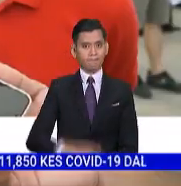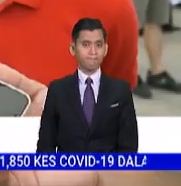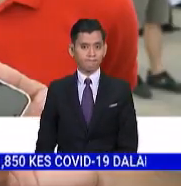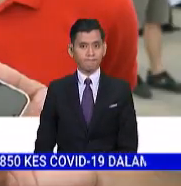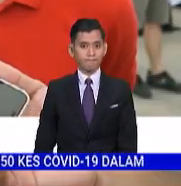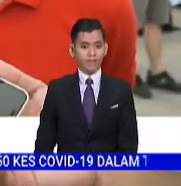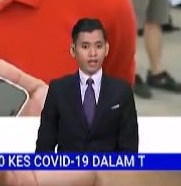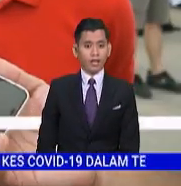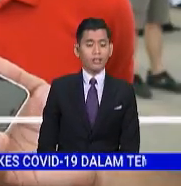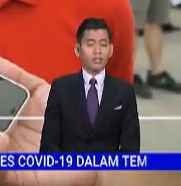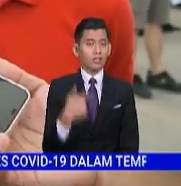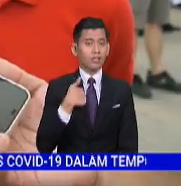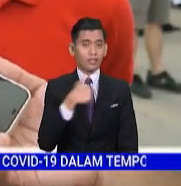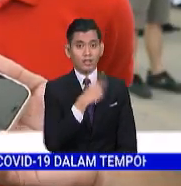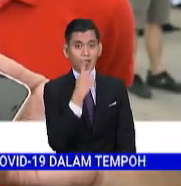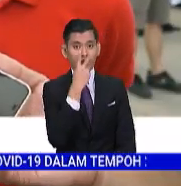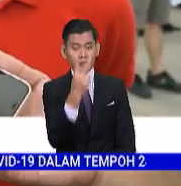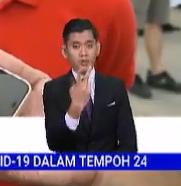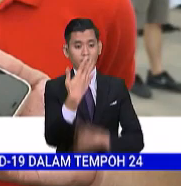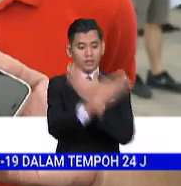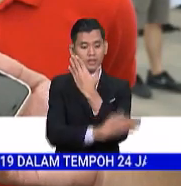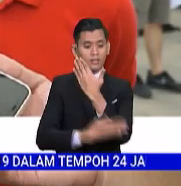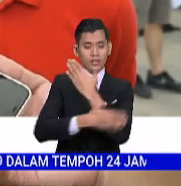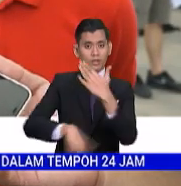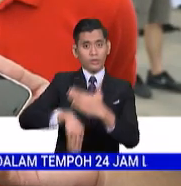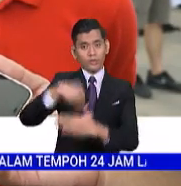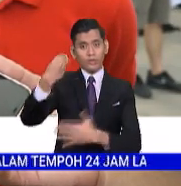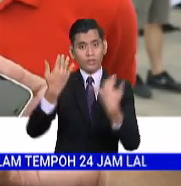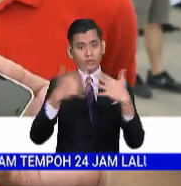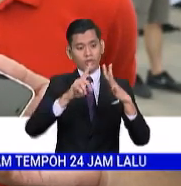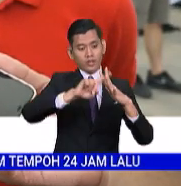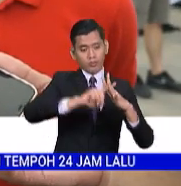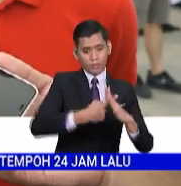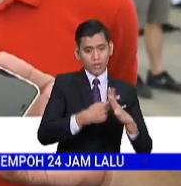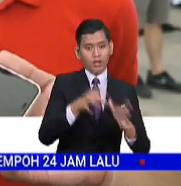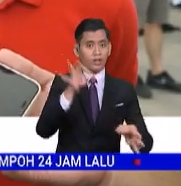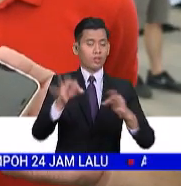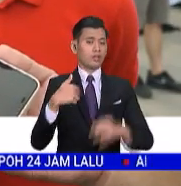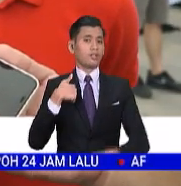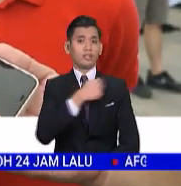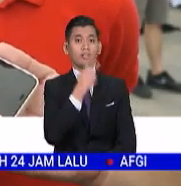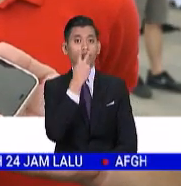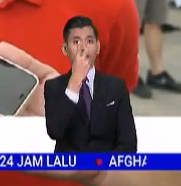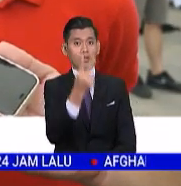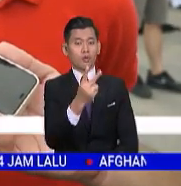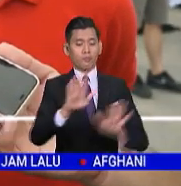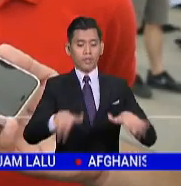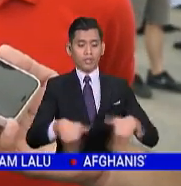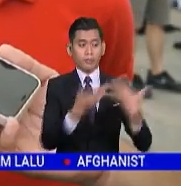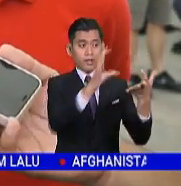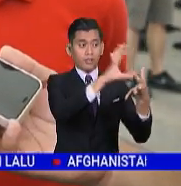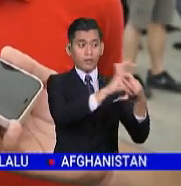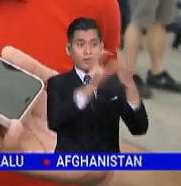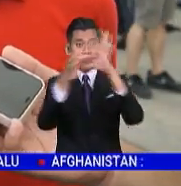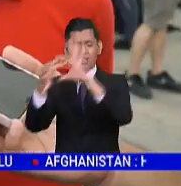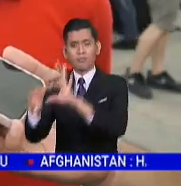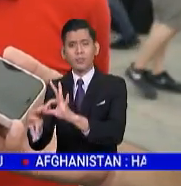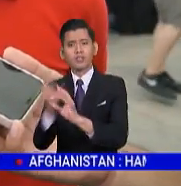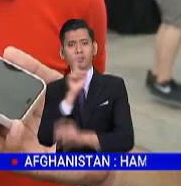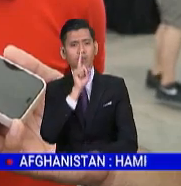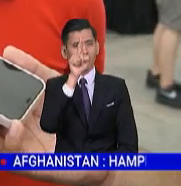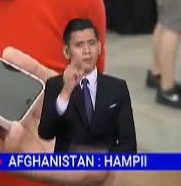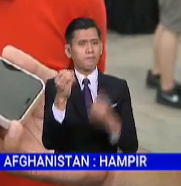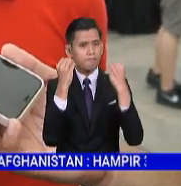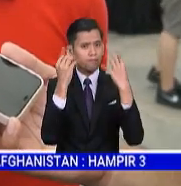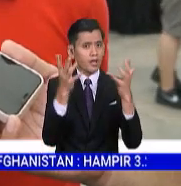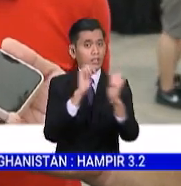Apa yang kita perlu nampak dekat negara-negara luar semua dah bermula dah. Pasal kalau kita tengok daripada struktur Olimpik tu sendiri, banyak sukan-sukan